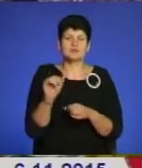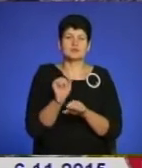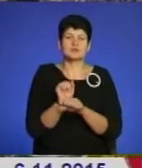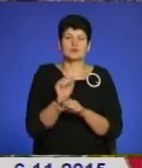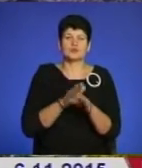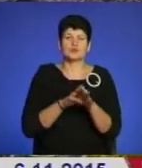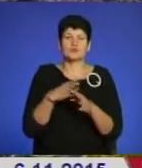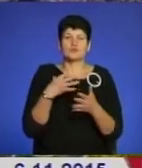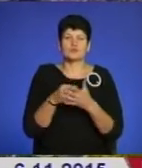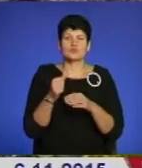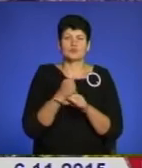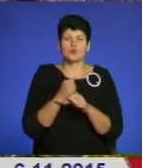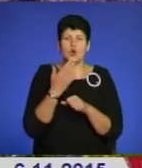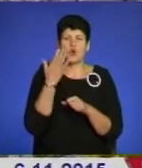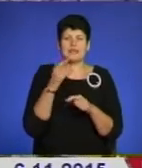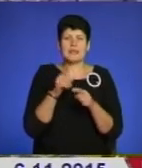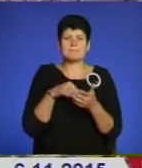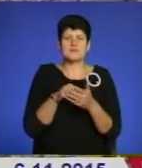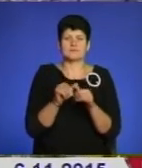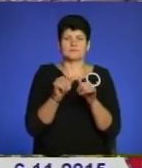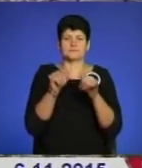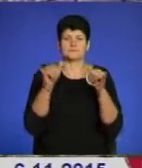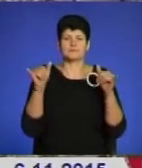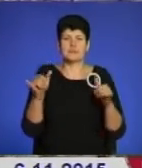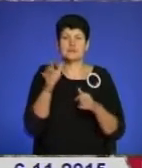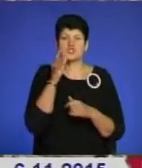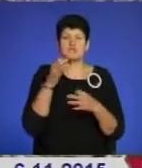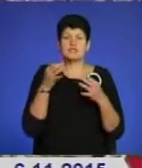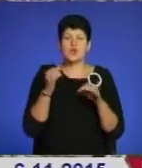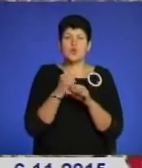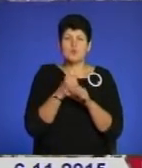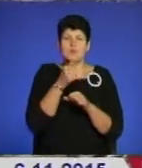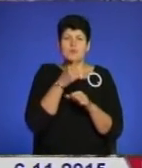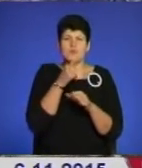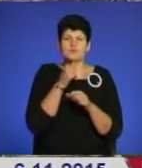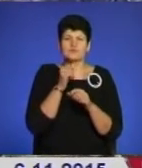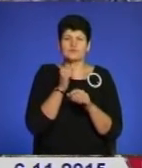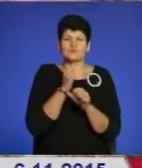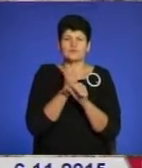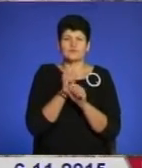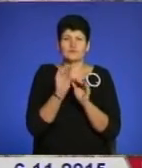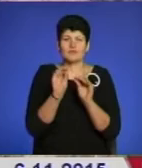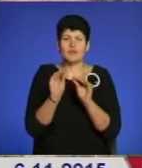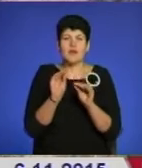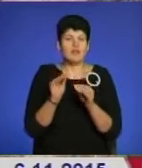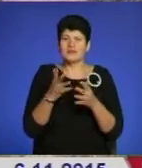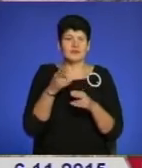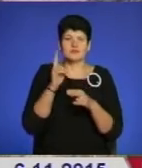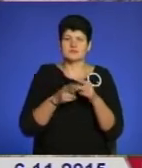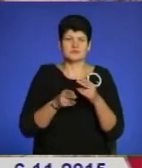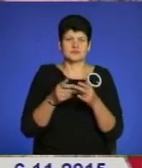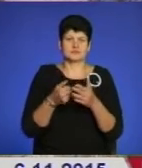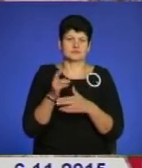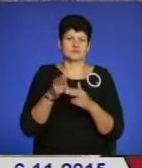свої функції, коли місто розбудувалося. За часів незалежності робили спроби владнати ситуацію, але так і не довели справу до